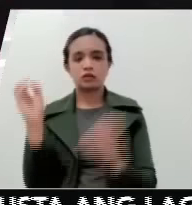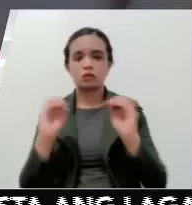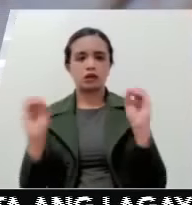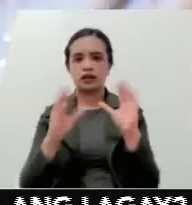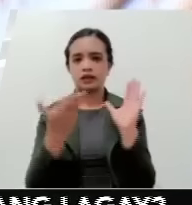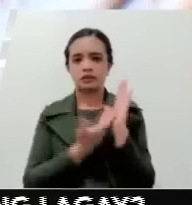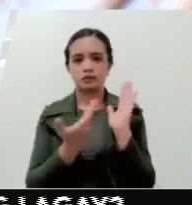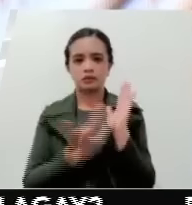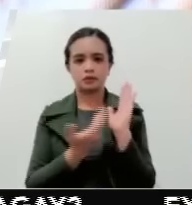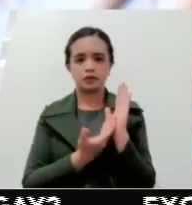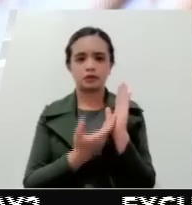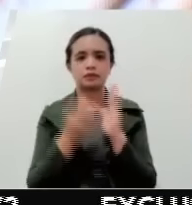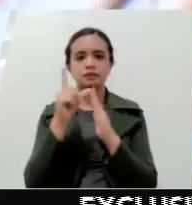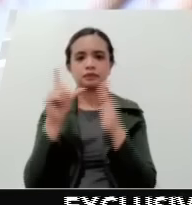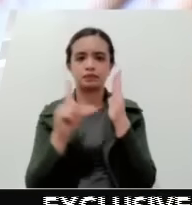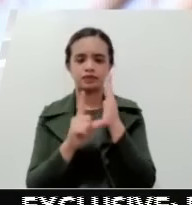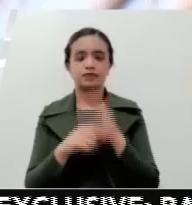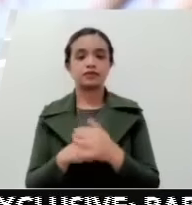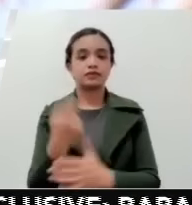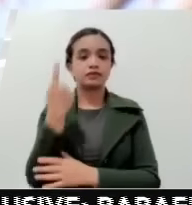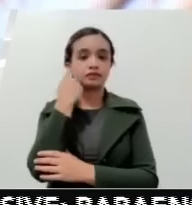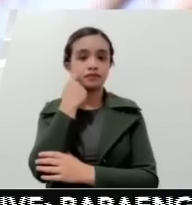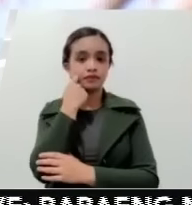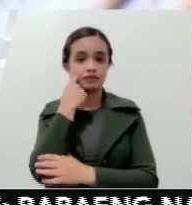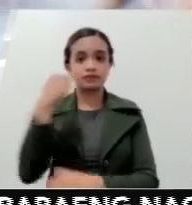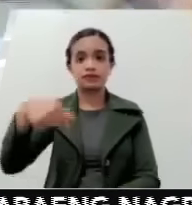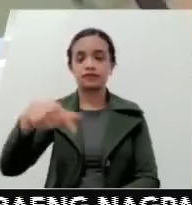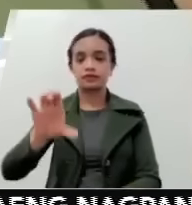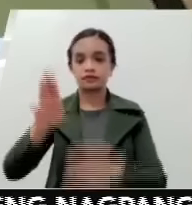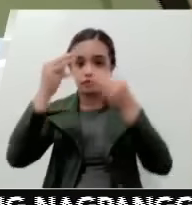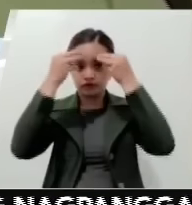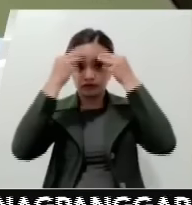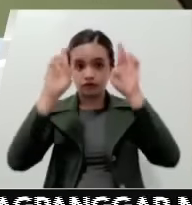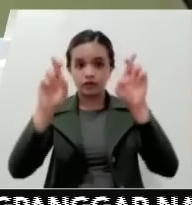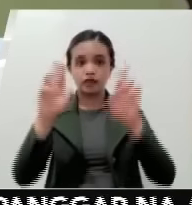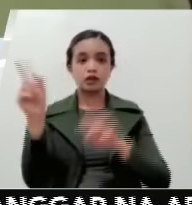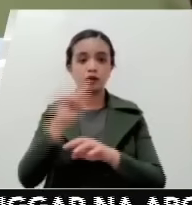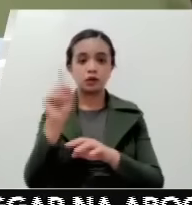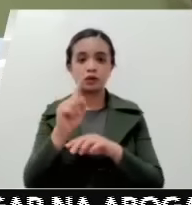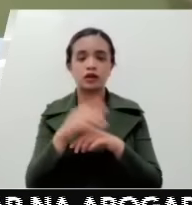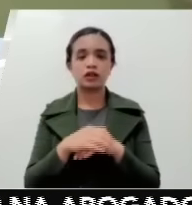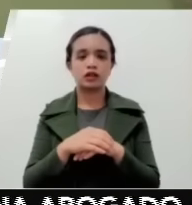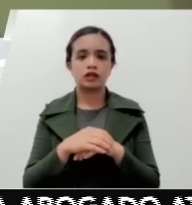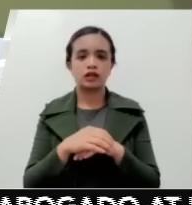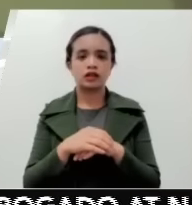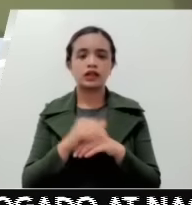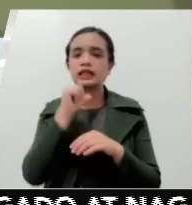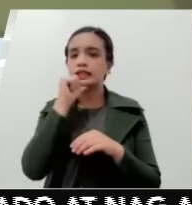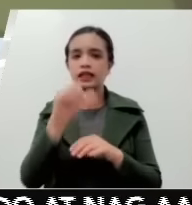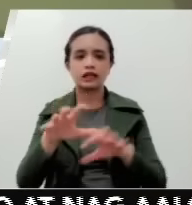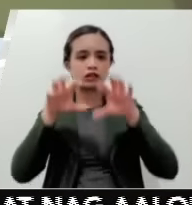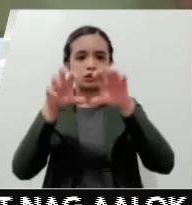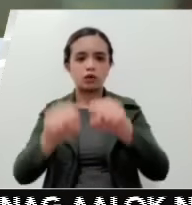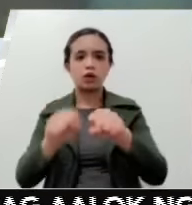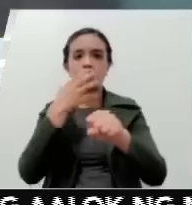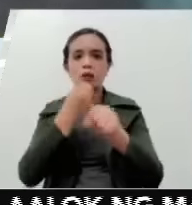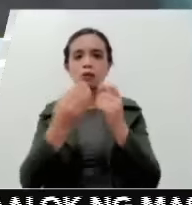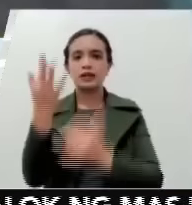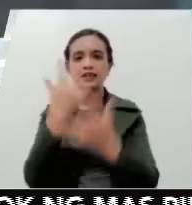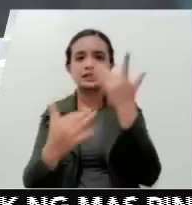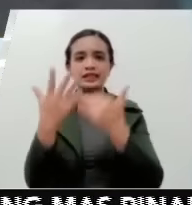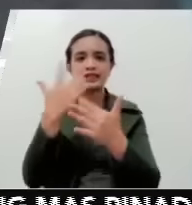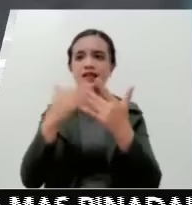batas. Kanina, nilinaw ni Quezon City Mayor Joy Belmonte na hindi aarestuhin ang mga magsusunog ng FEG. Wala po